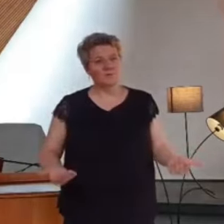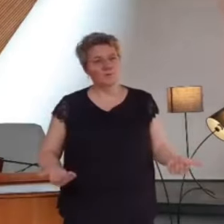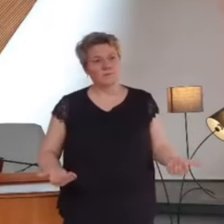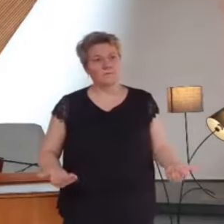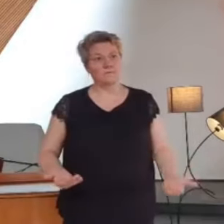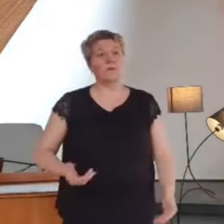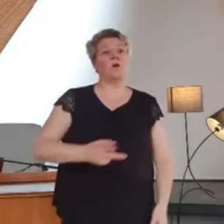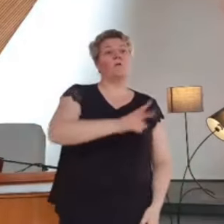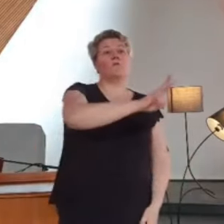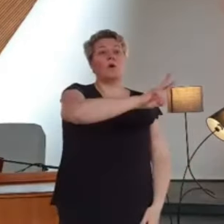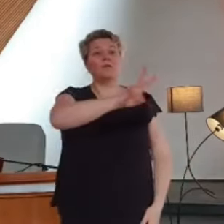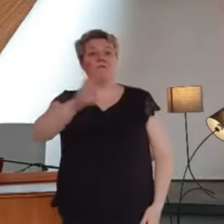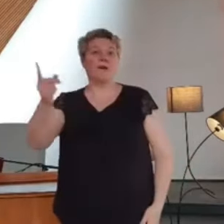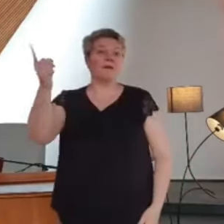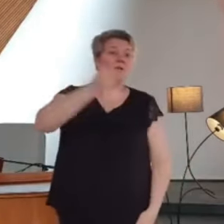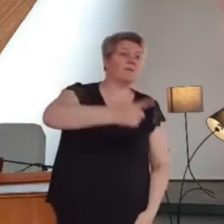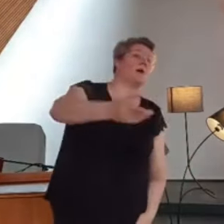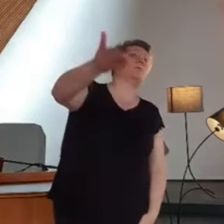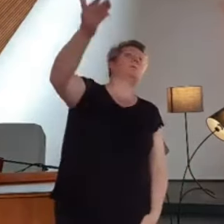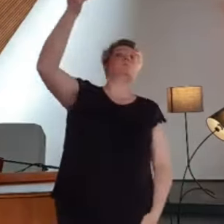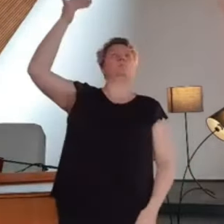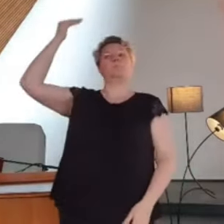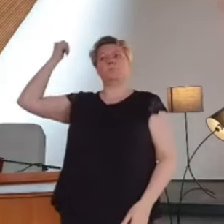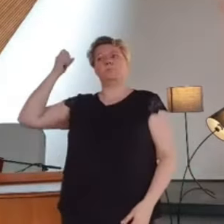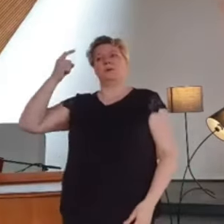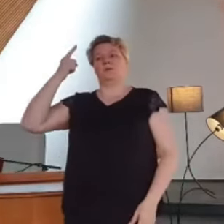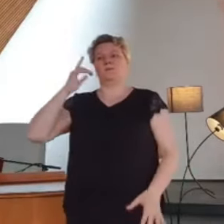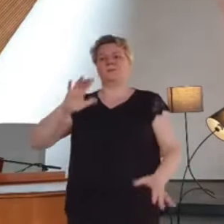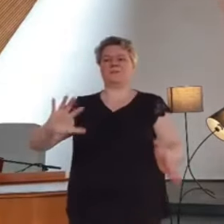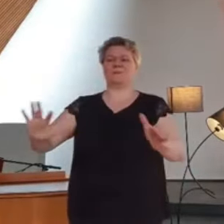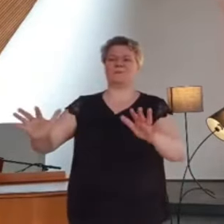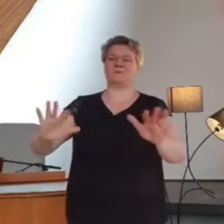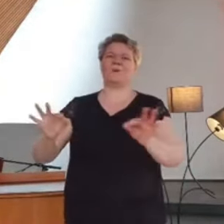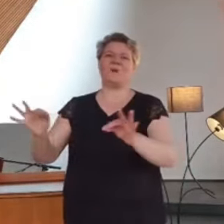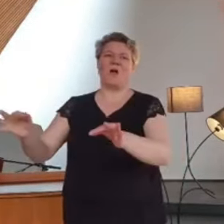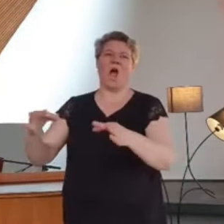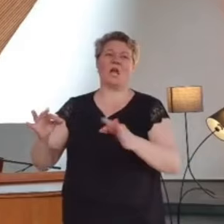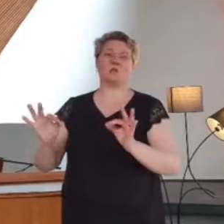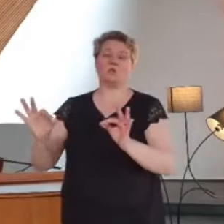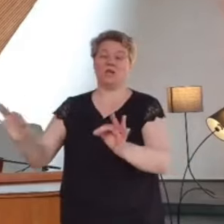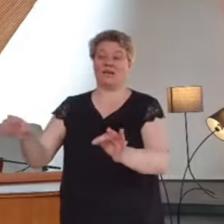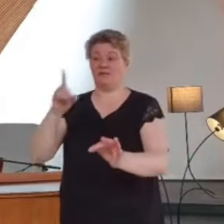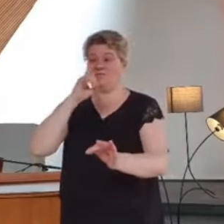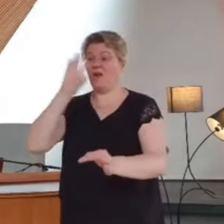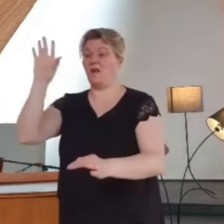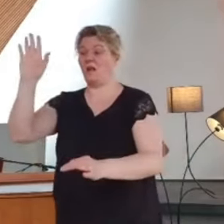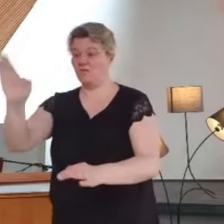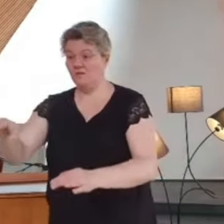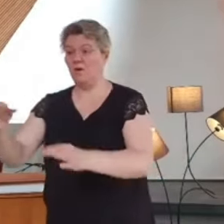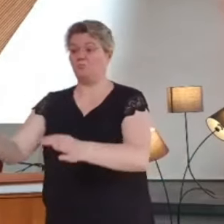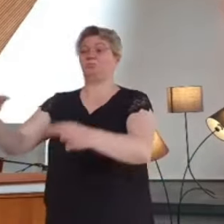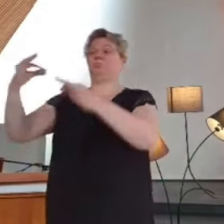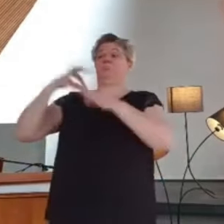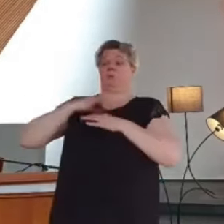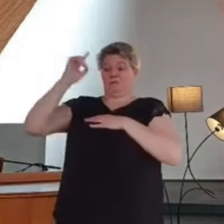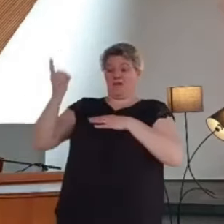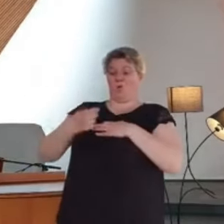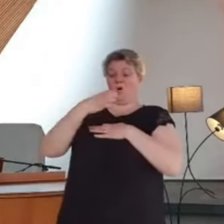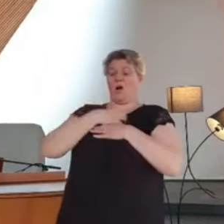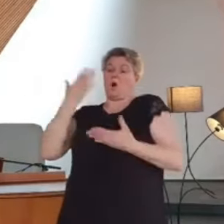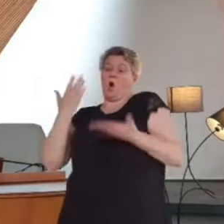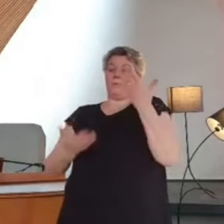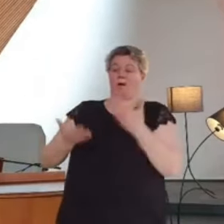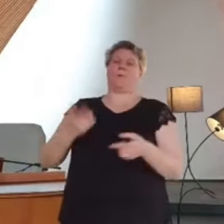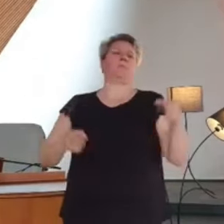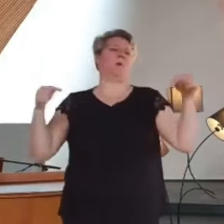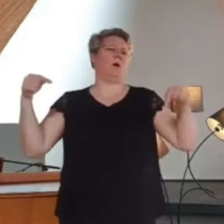Jahren, da war das ein guter Punkt mit dem, wir wissen nicht, ob das ansteckend ist oder ob ich das auch bekomme, wenn ich dich berühre. Das ist